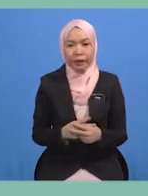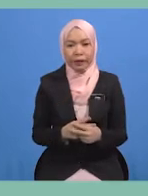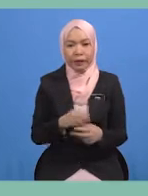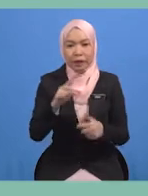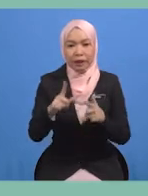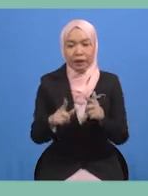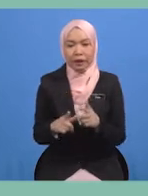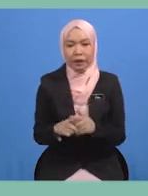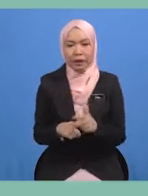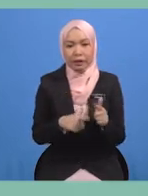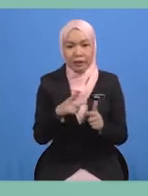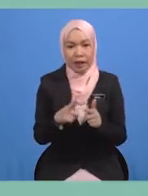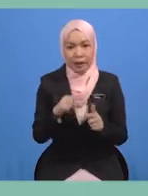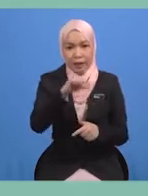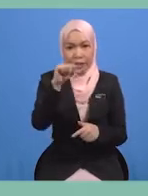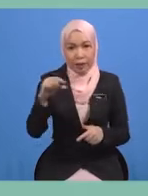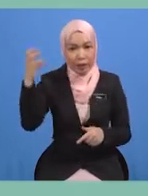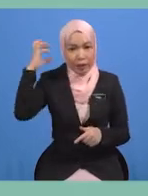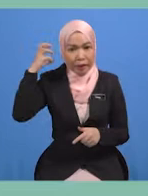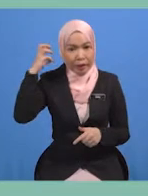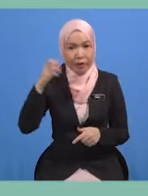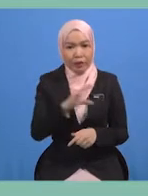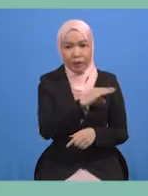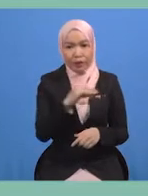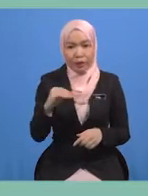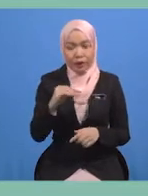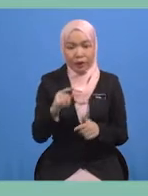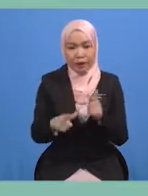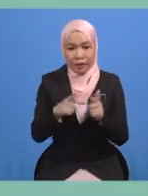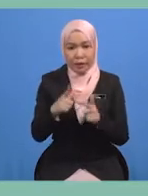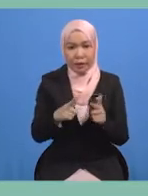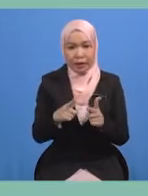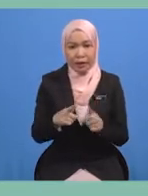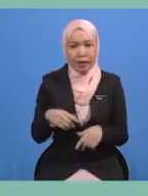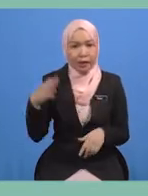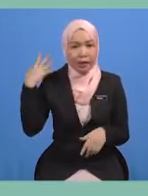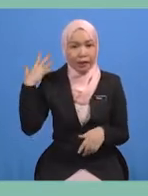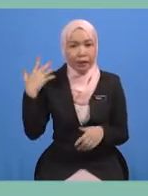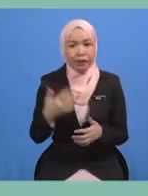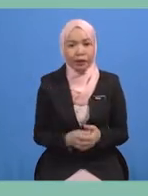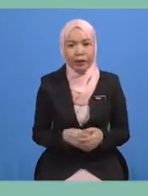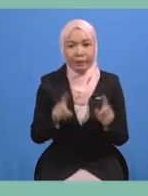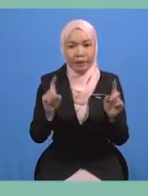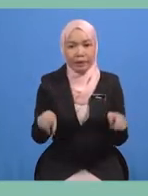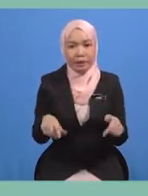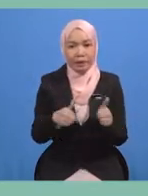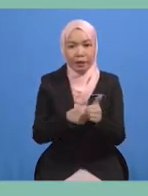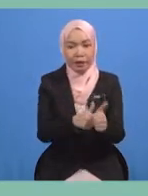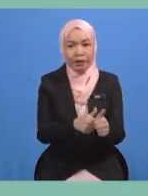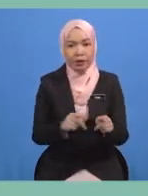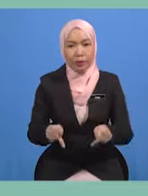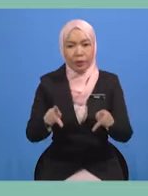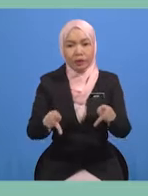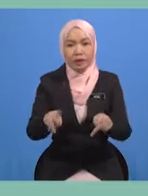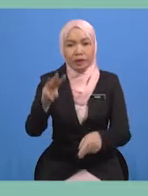Isyarat gelombang radio dan isyarat audio perlu dipadukan